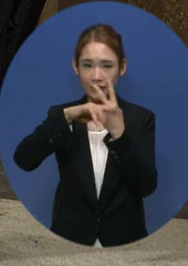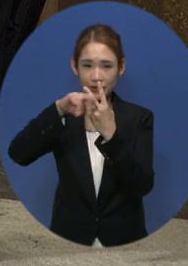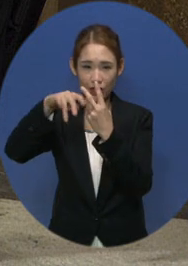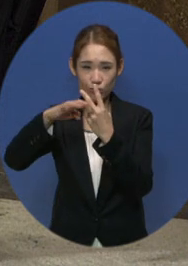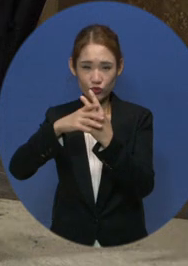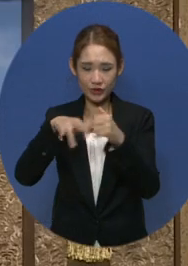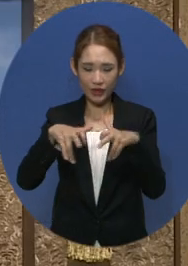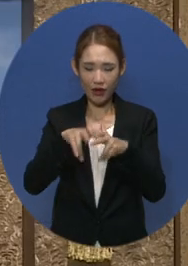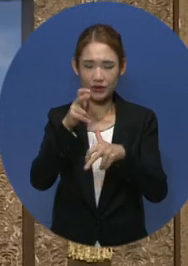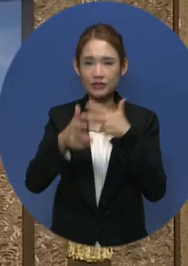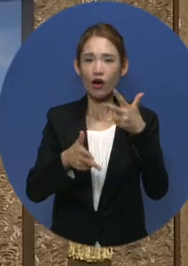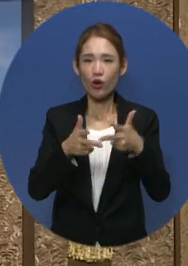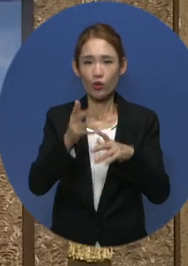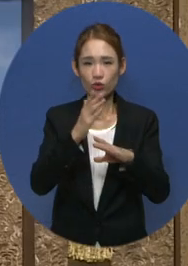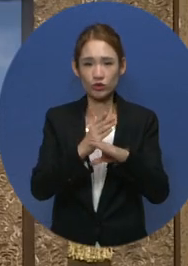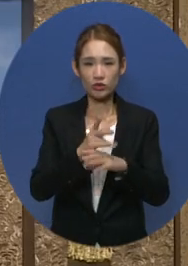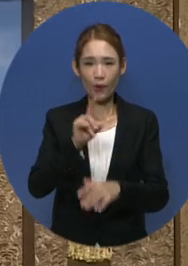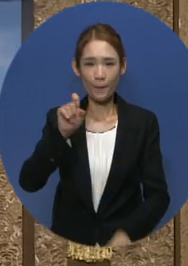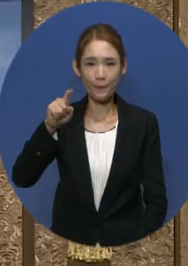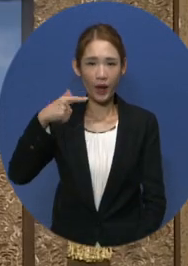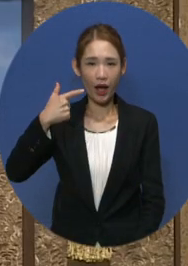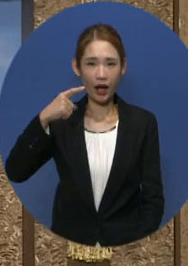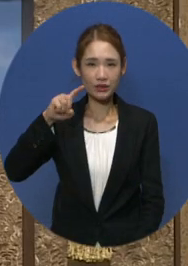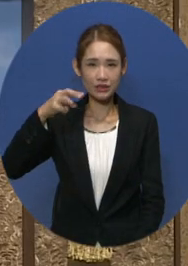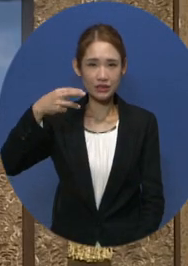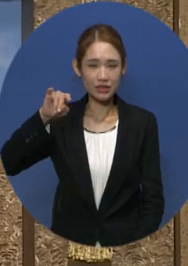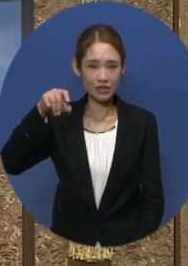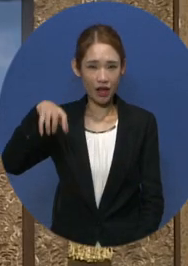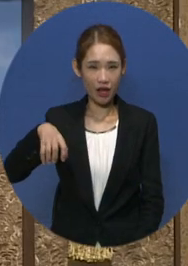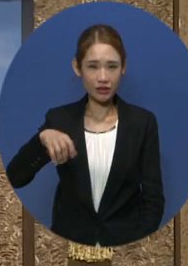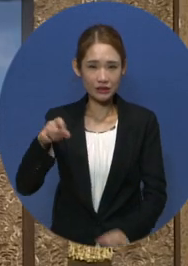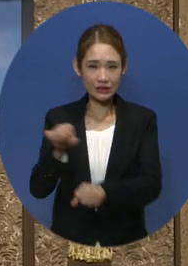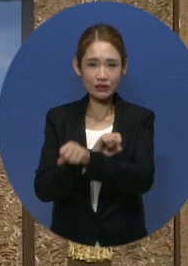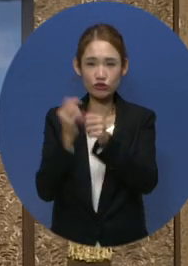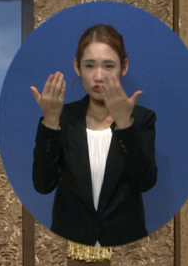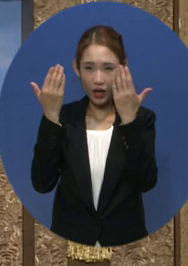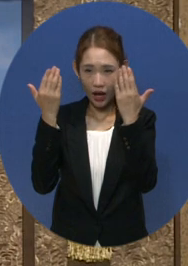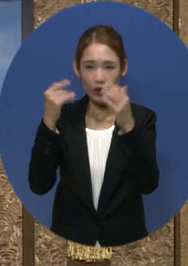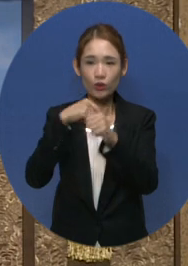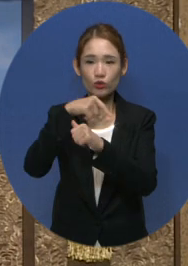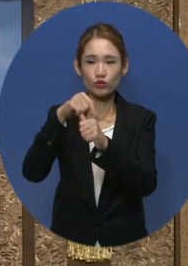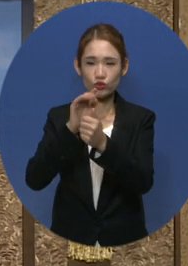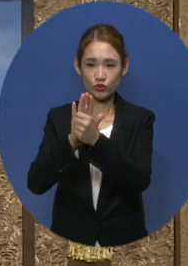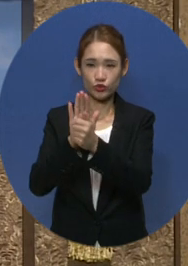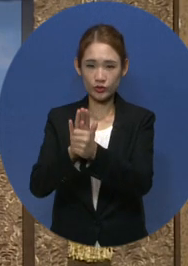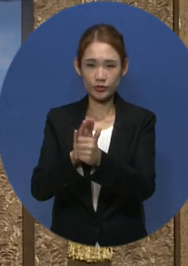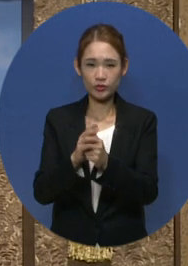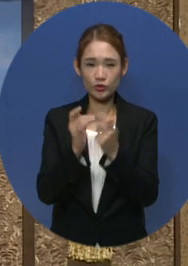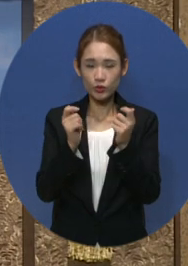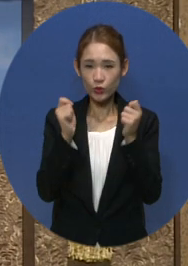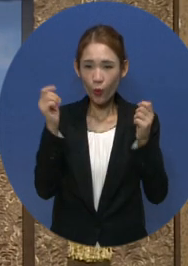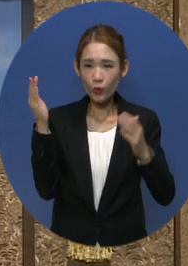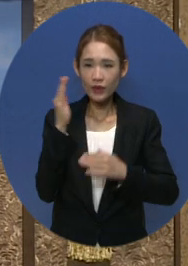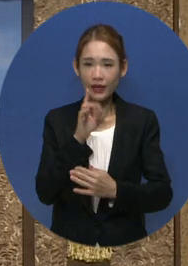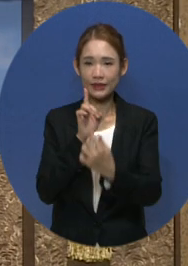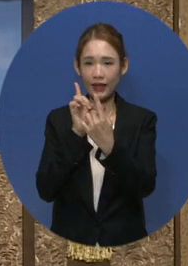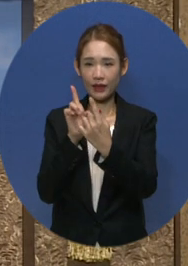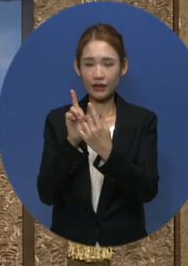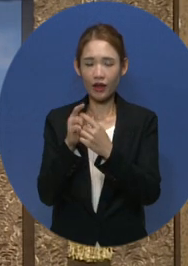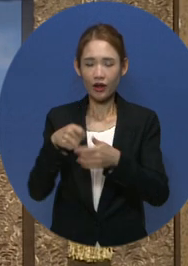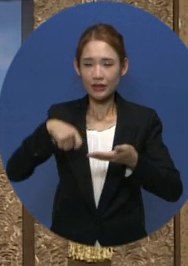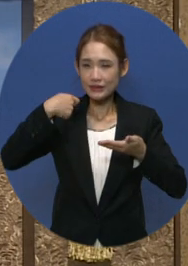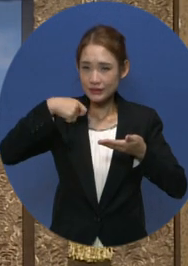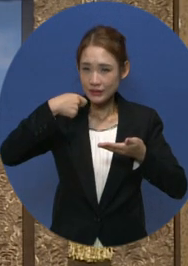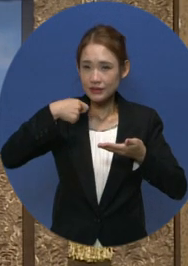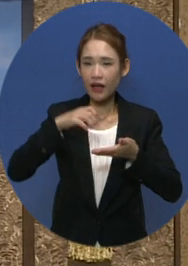사업을 하고 있는데요. 네. 마닐라 쪽에서는 저희가 특수 학교를 운영하고 있고요. 그 졸업생들을 대상으로 식당하고 카페를